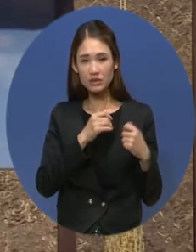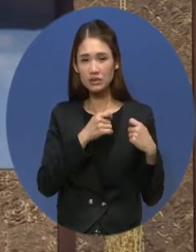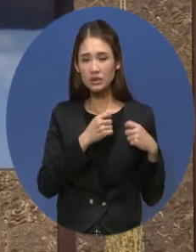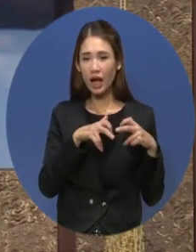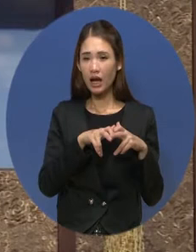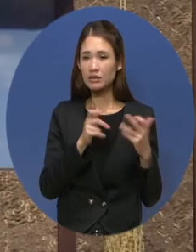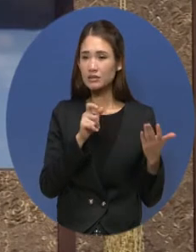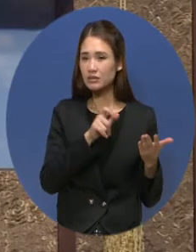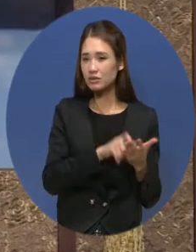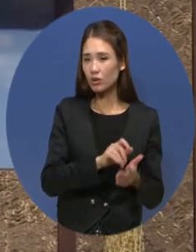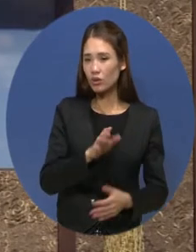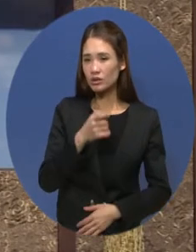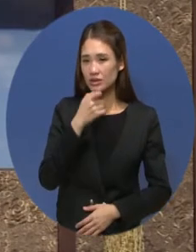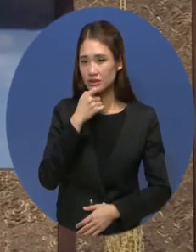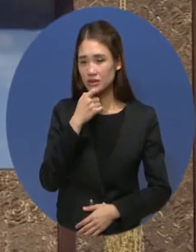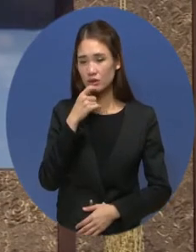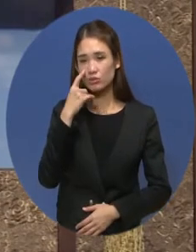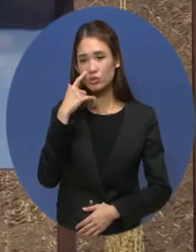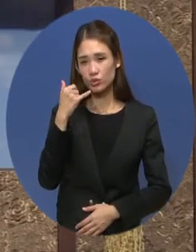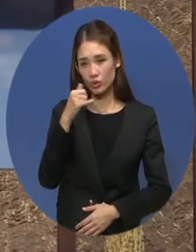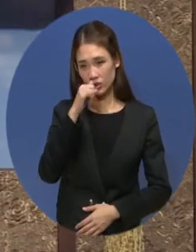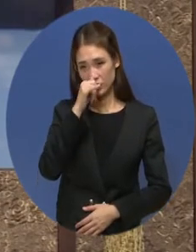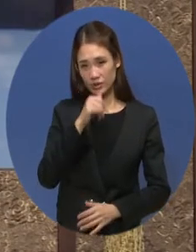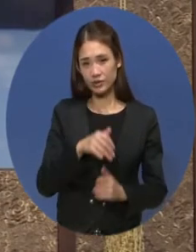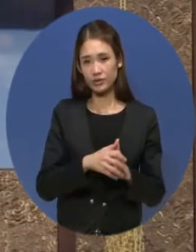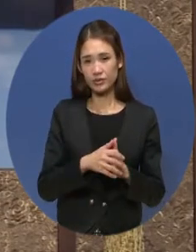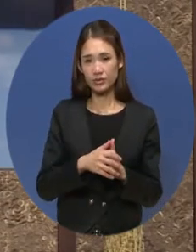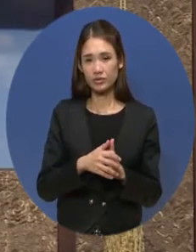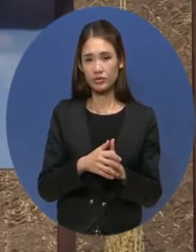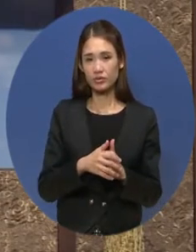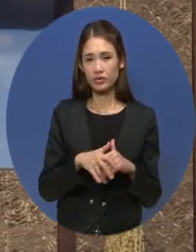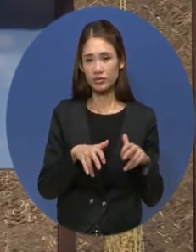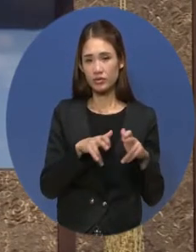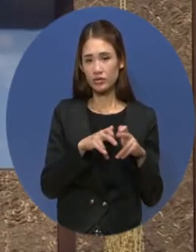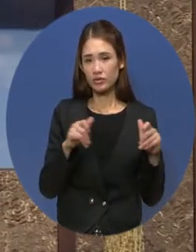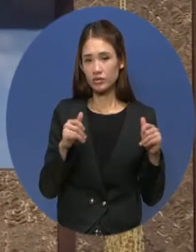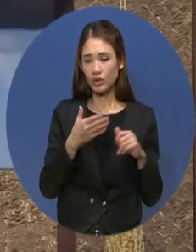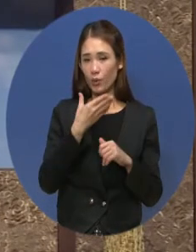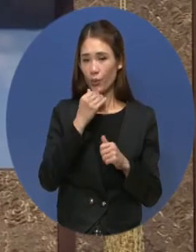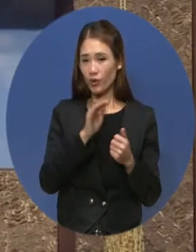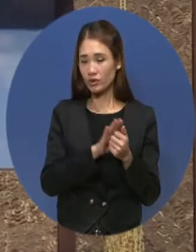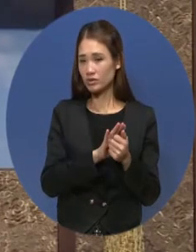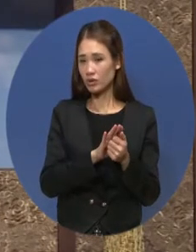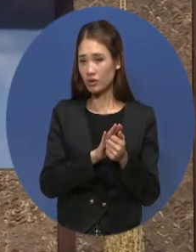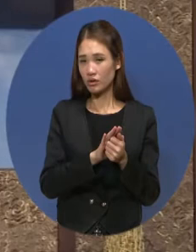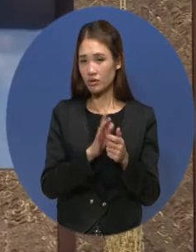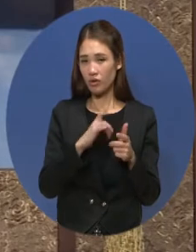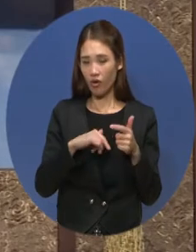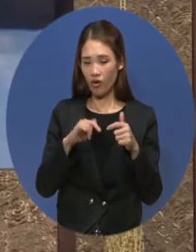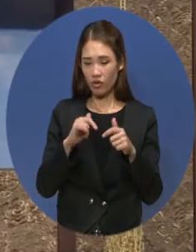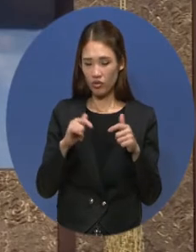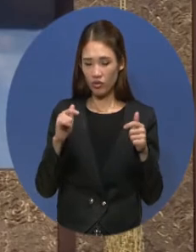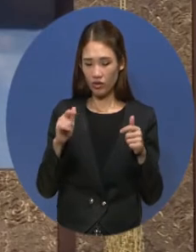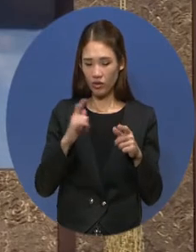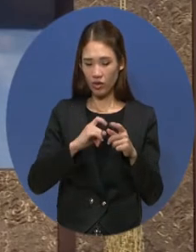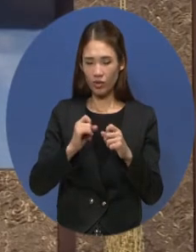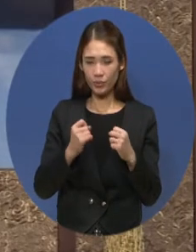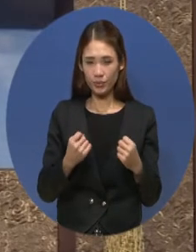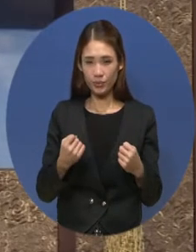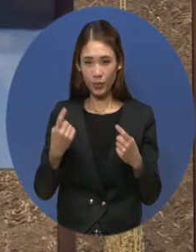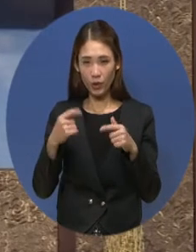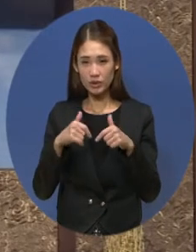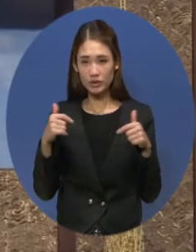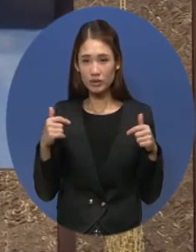하고 싶지 않은 그런 국민들이 계시기도 해요 하지만 이제 장애인 복지 서비스가 점점 고도화 되면서 이 어